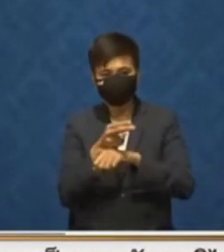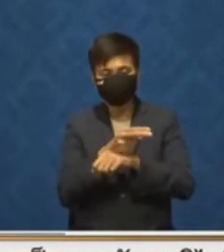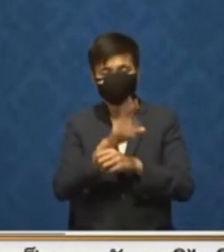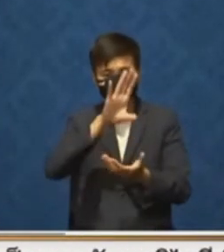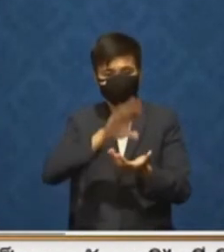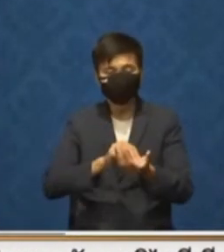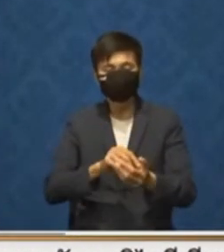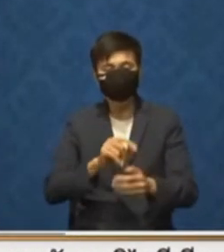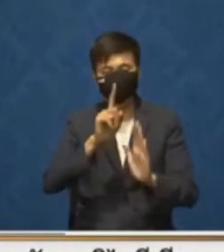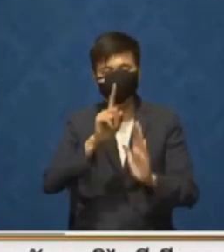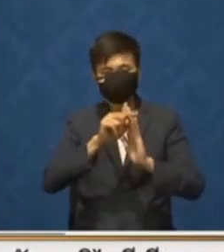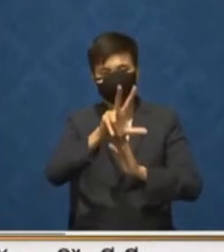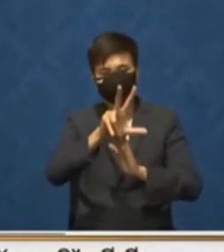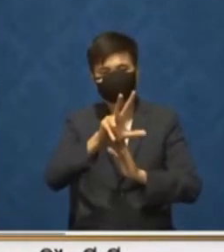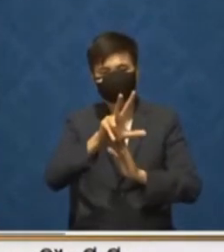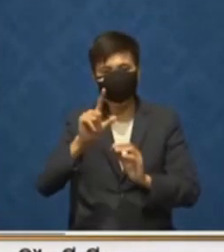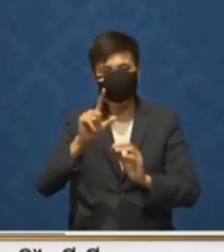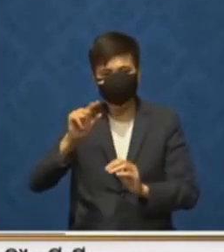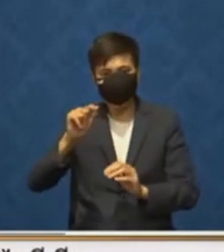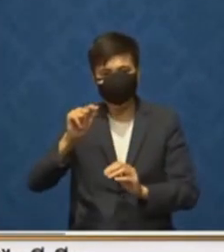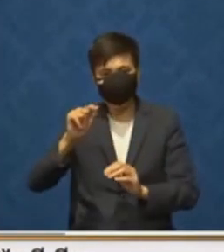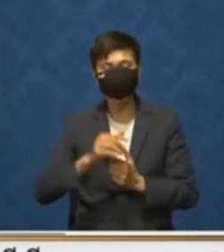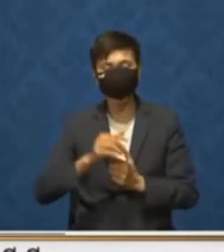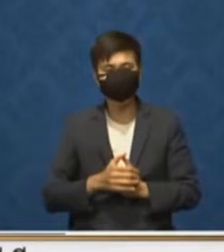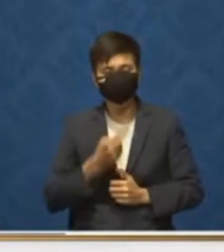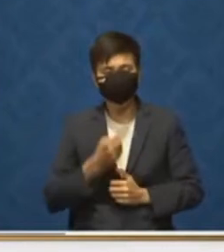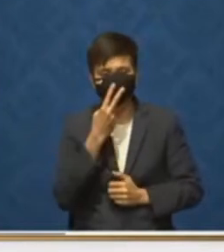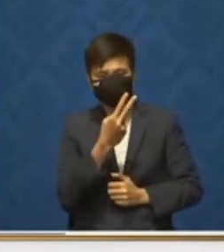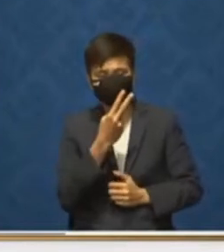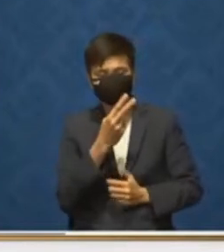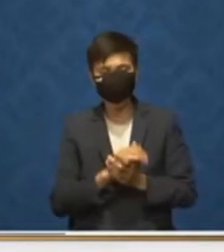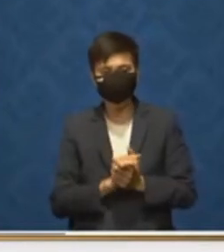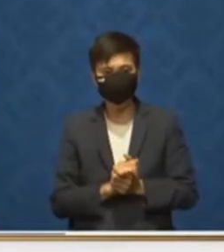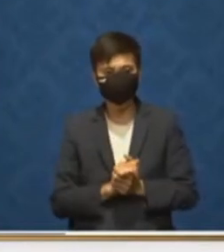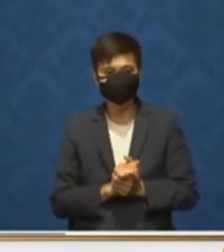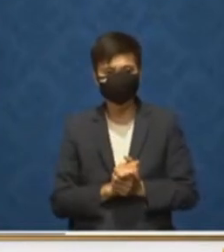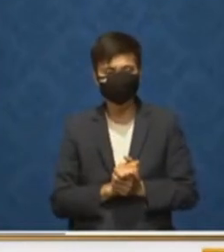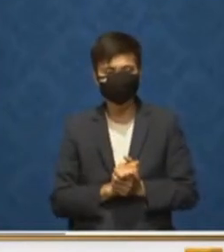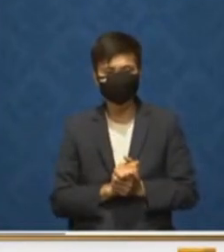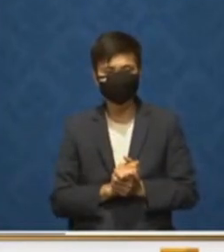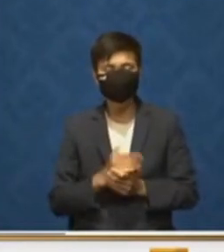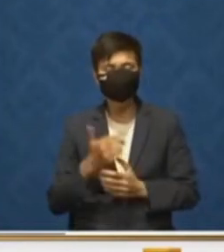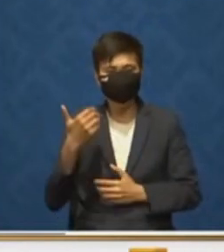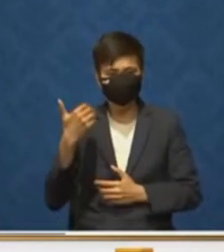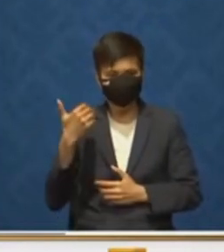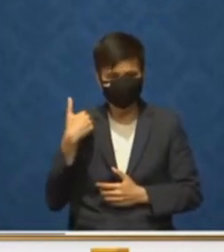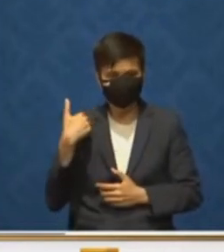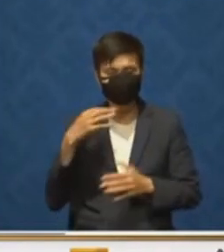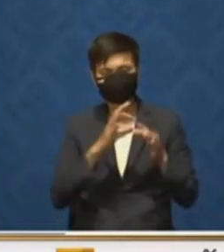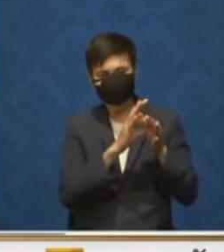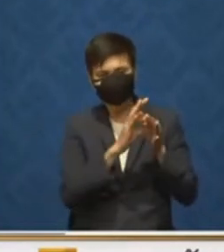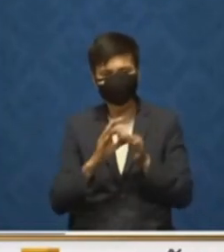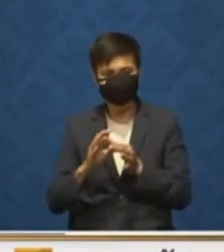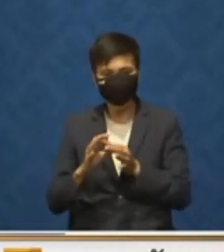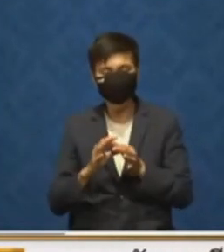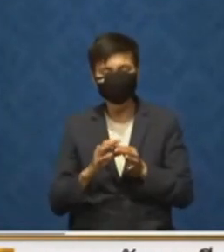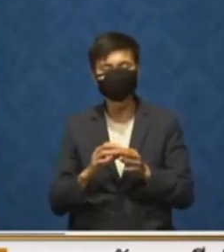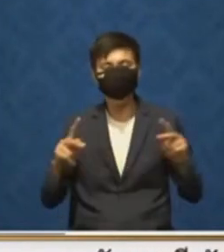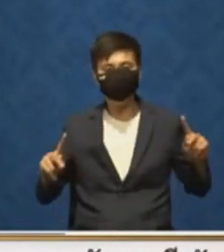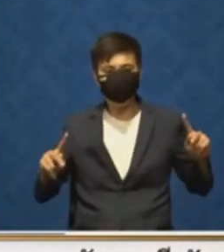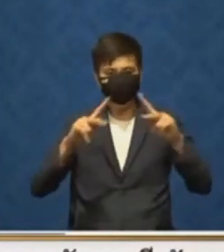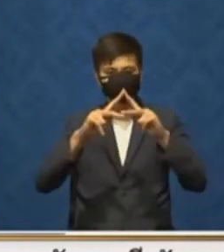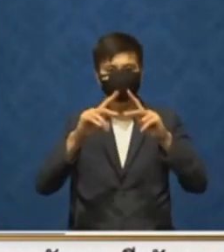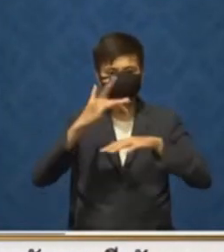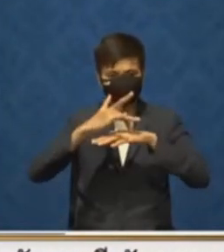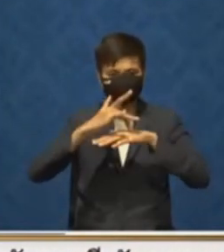นาที 20วินาทีครับที่จะแสดงให้เห็นถึงภารกิจดังกล่าวนะครับซึ่งเนื้อหาบางส่วนนั้นอาจจะมีความเกี่ยวเนื่องนะครับกับกระทรวงทรัพย์คือด้วยในบาง